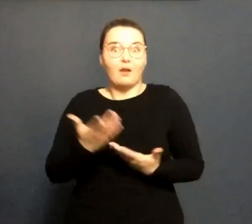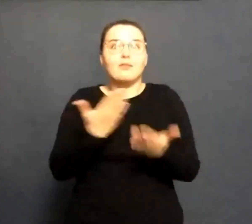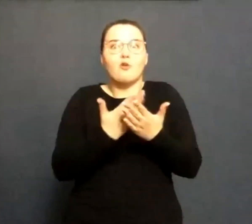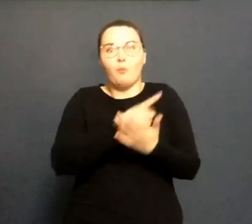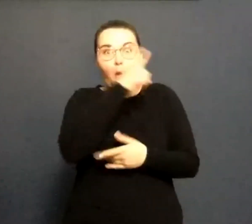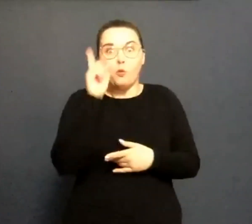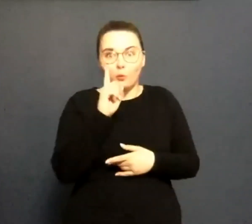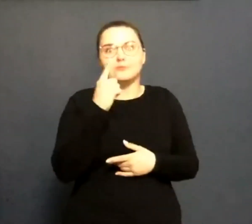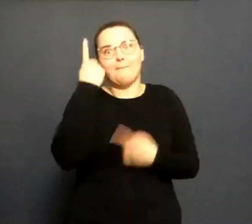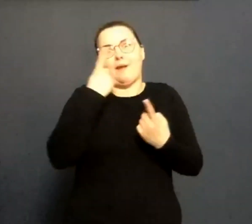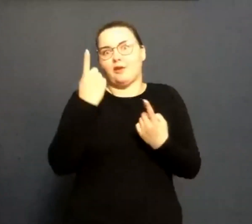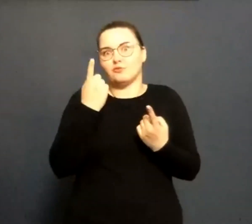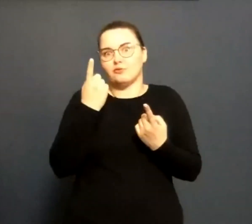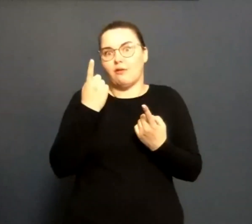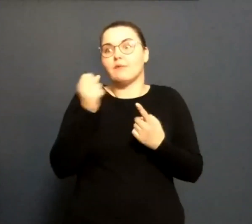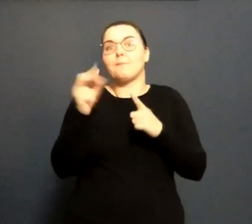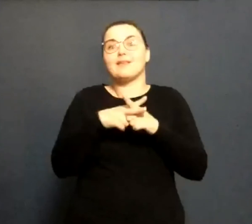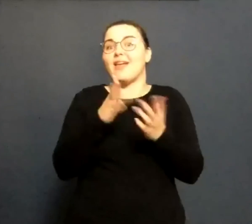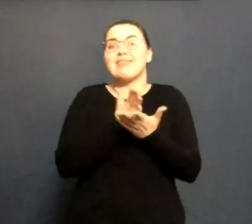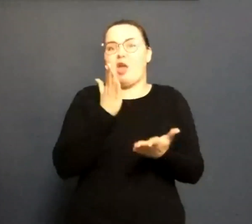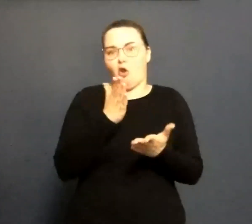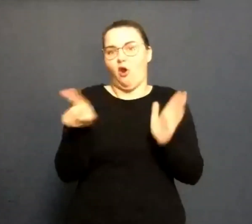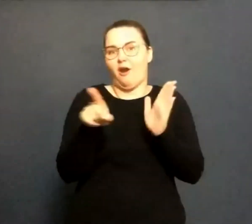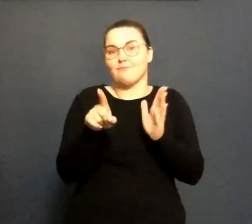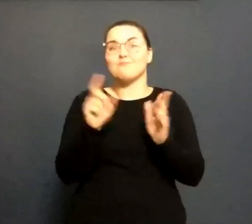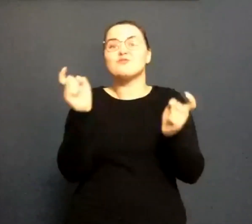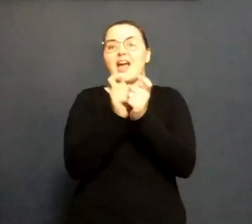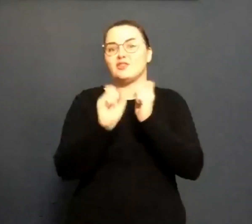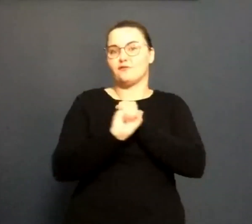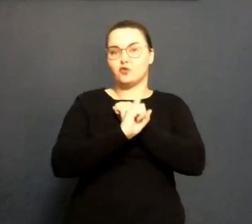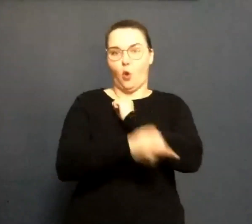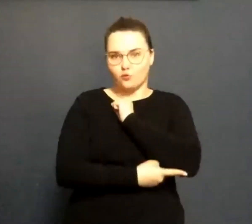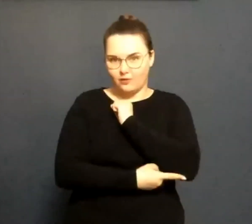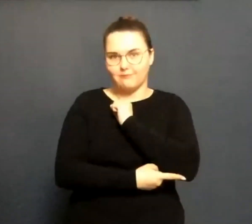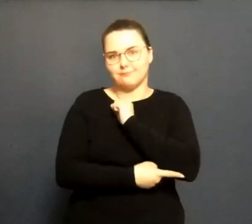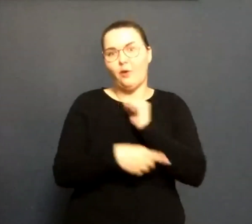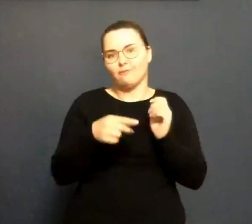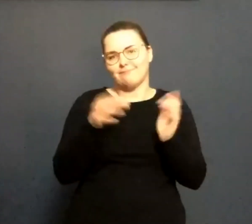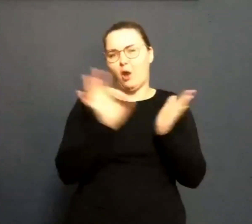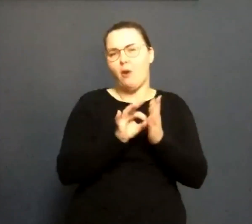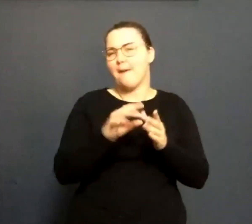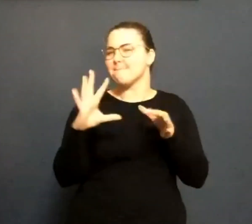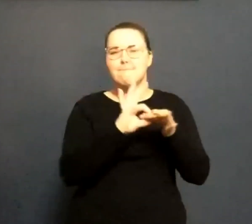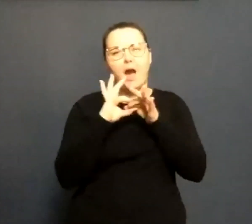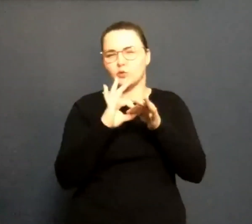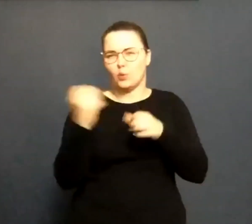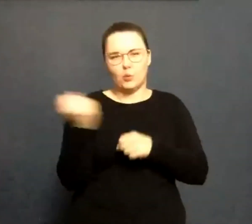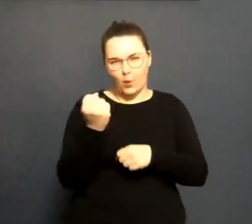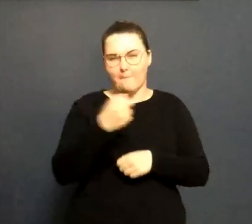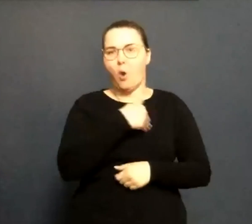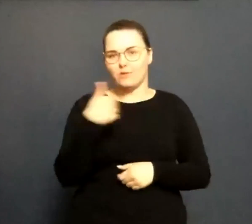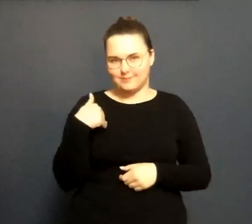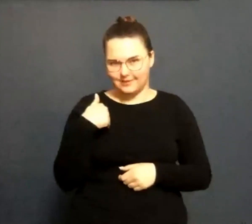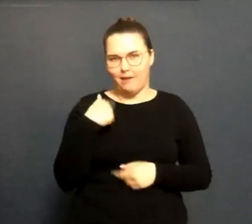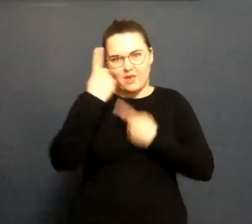prezerwatywa to chroni nas przed ciążą. To też jest zakorzenione mocno w polskiej kulturze, a po drugie w ogóle po co prezerwatywa? Przecież ci ludzie